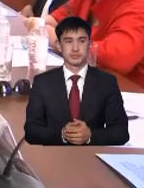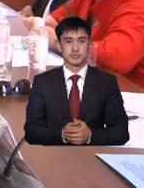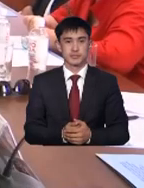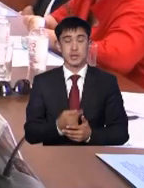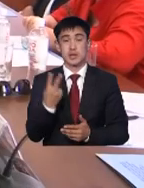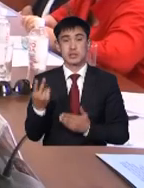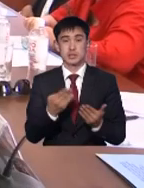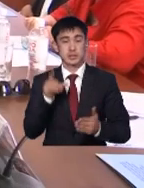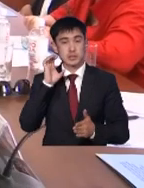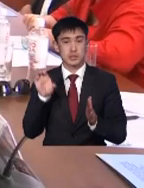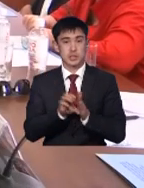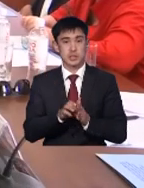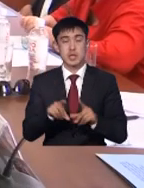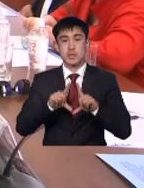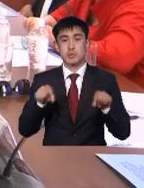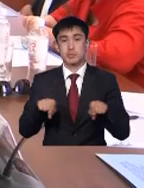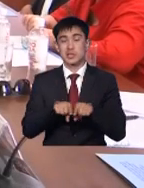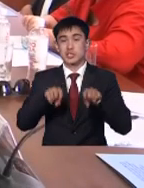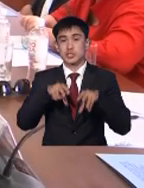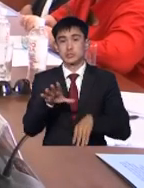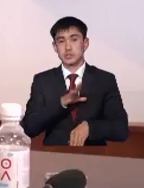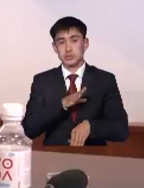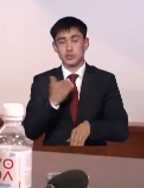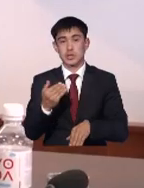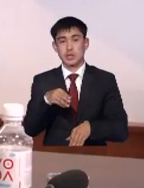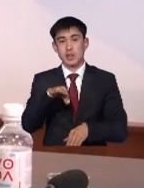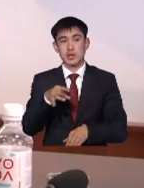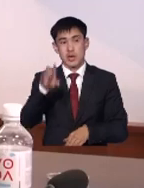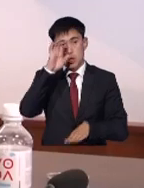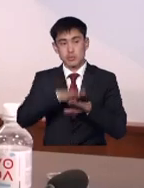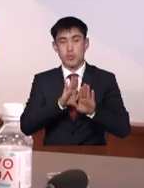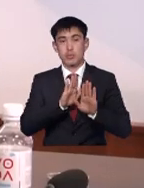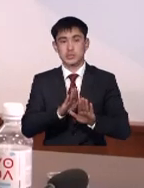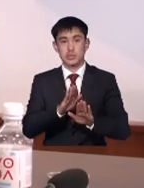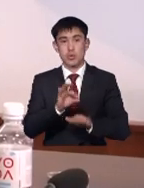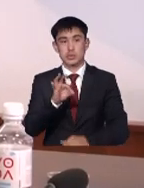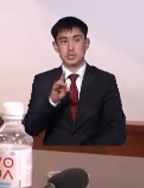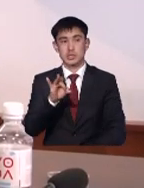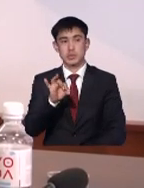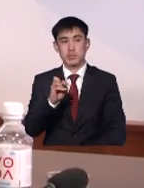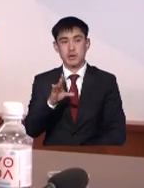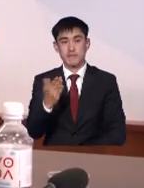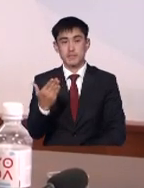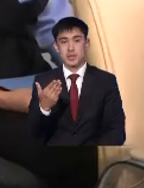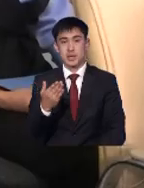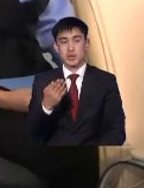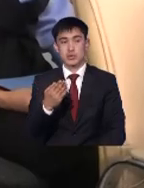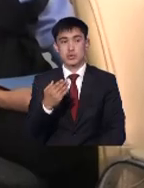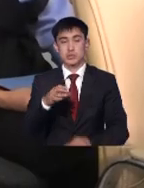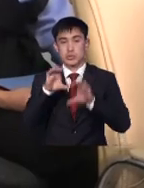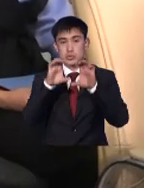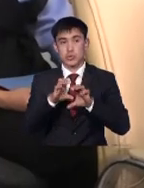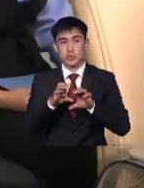Екі тарапты тыңдай келе департамент мынандай шешім шығарды. Онда Талғар ауданы әкімінің орынбасары Оразхан Қаспақбаевтың әдеп кодексінің